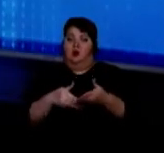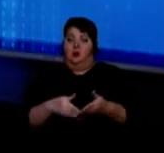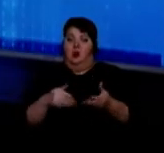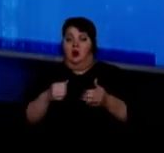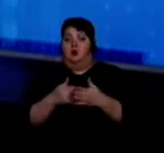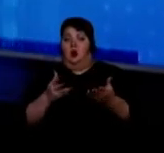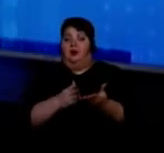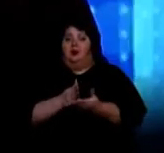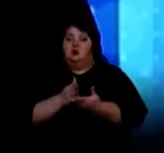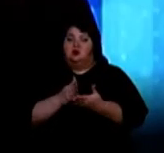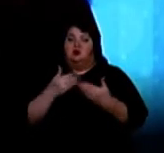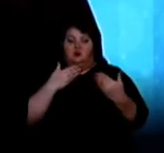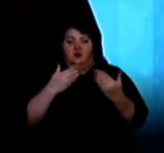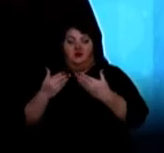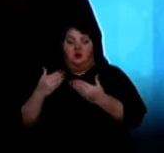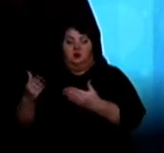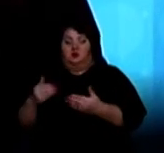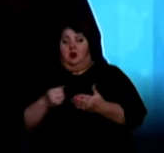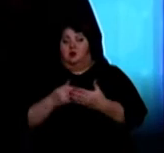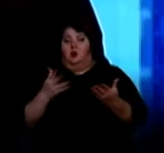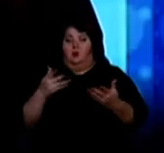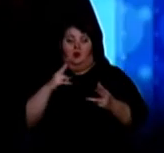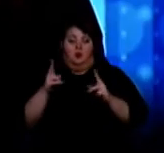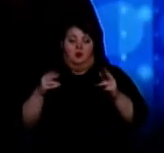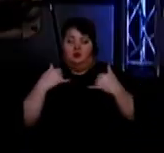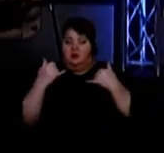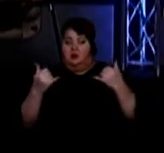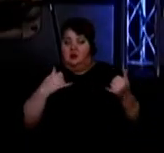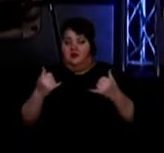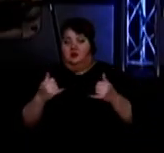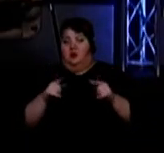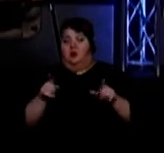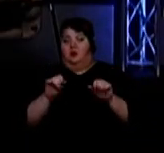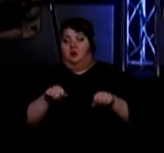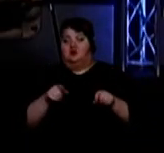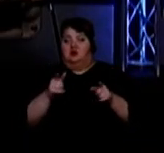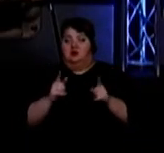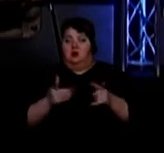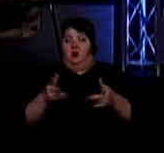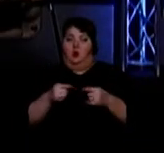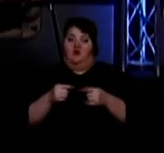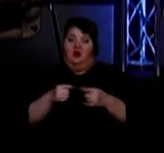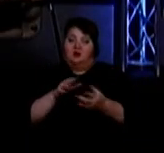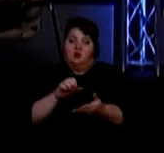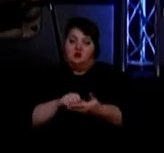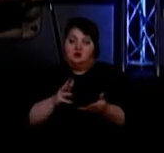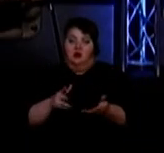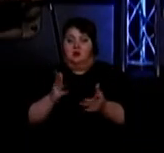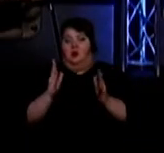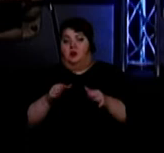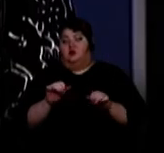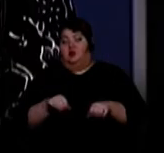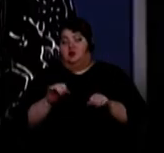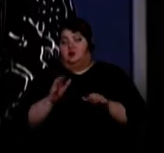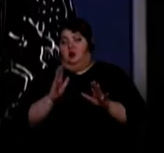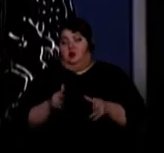до яких служб звернутися, або декому зателефонувати, або тож, може, дійсно якусь квартиру зняти, якщо будуть можливості,